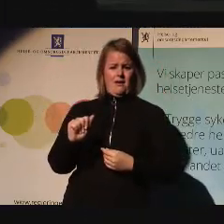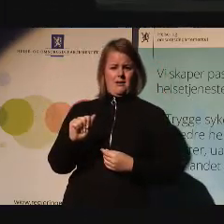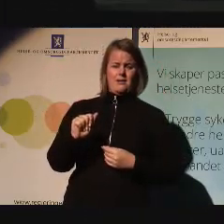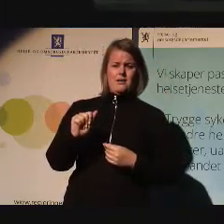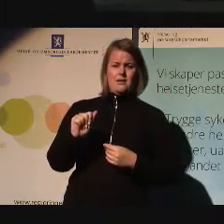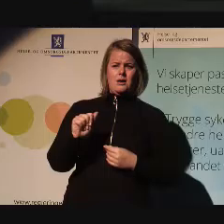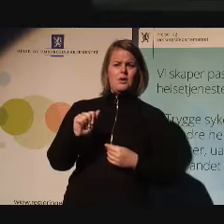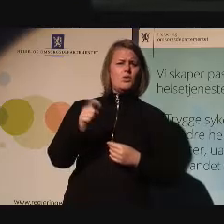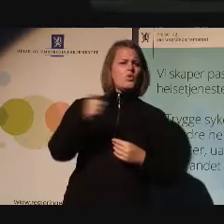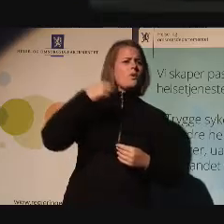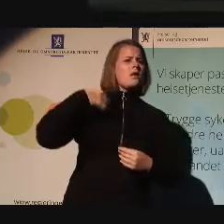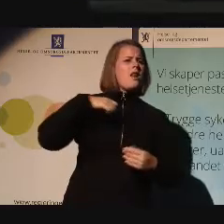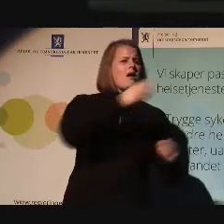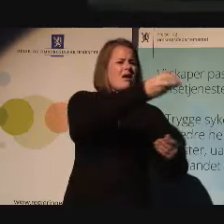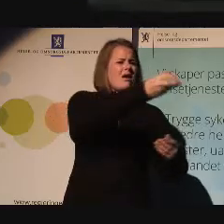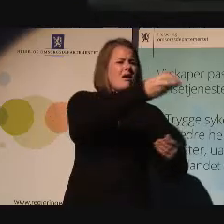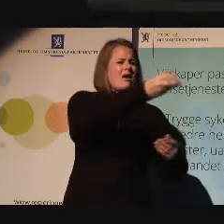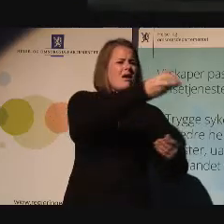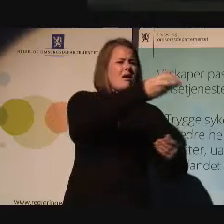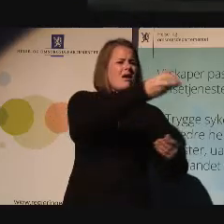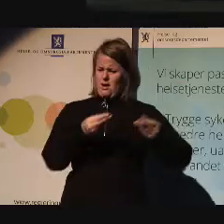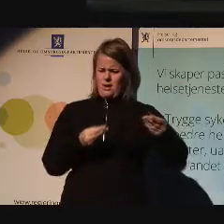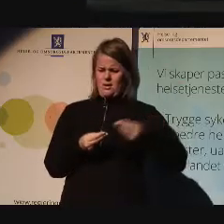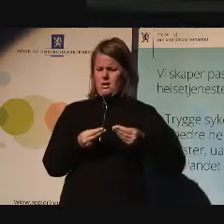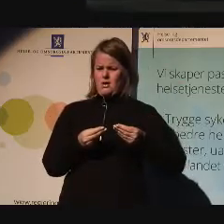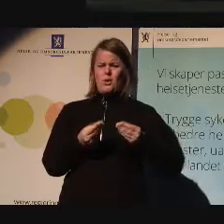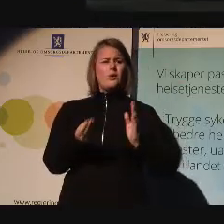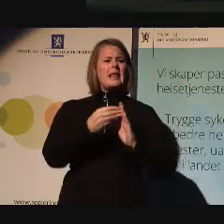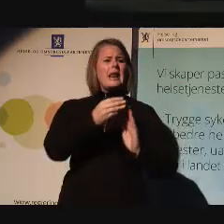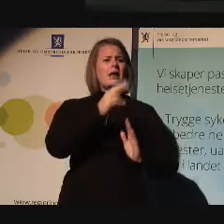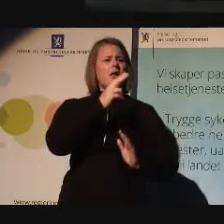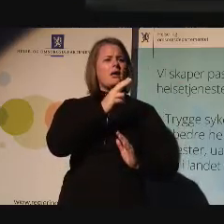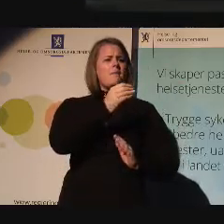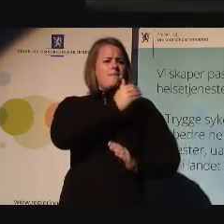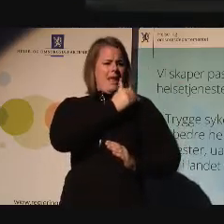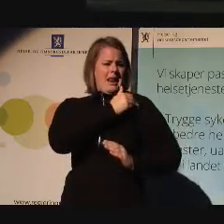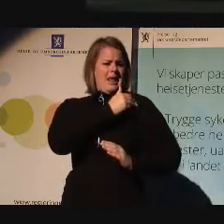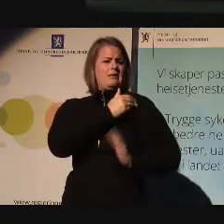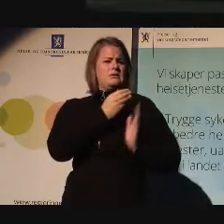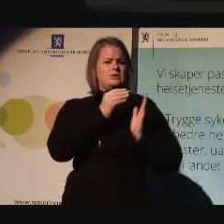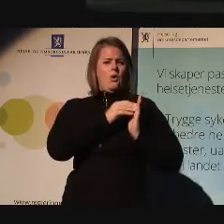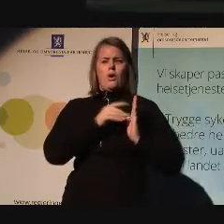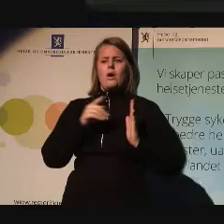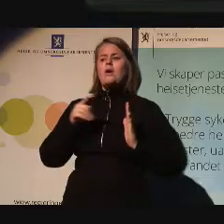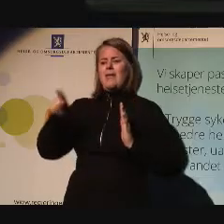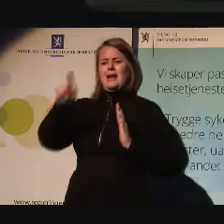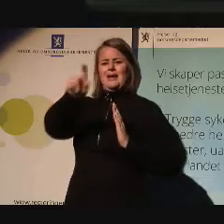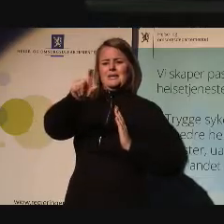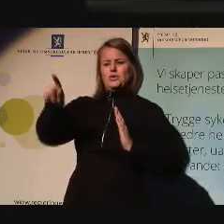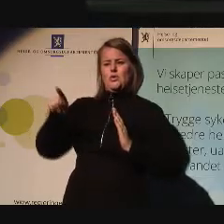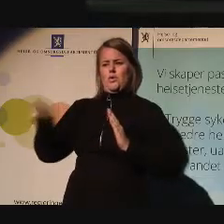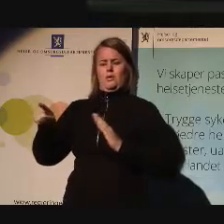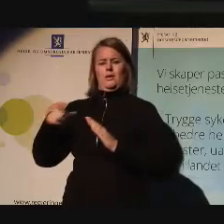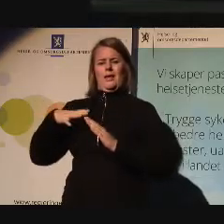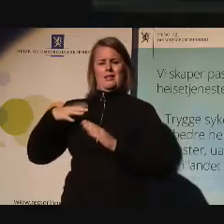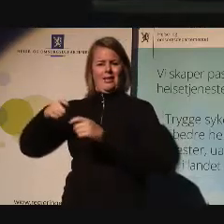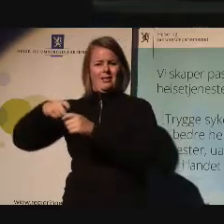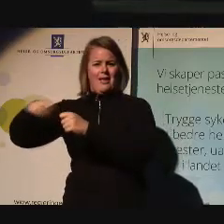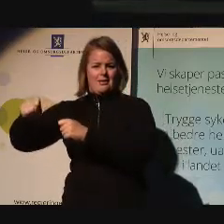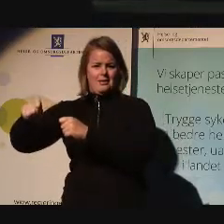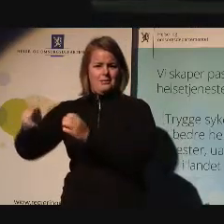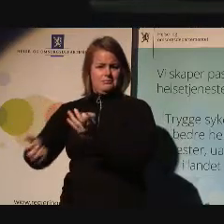noen klager, og vi fikk også en melding om at det var en jente som hadde tent på institusjonen bodde på.